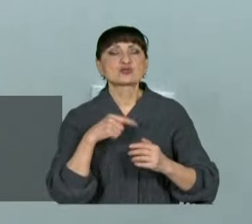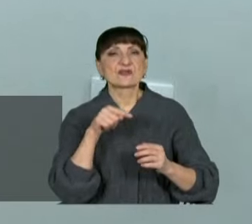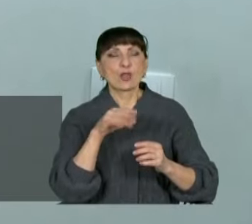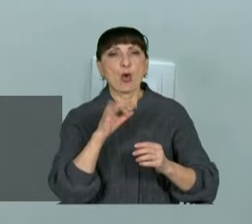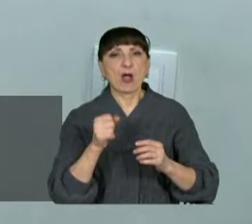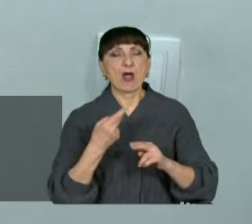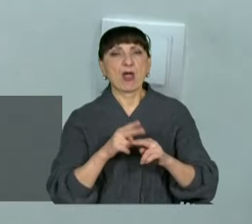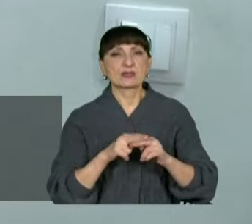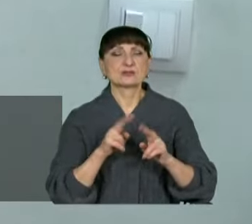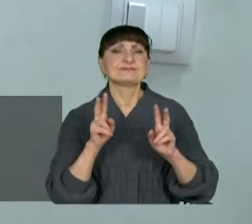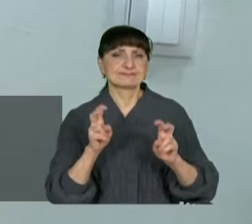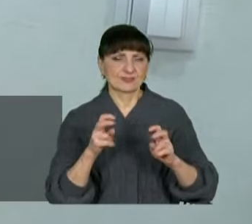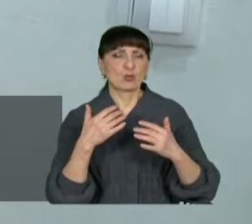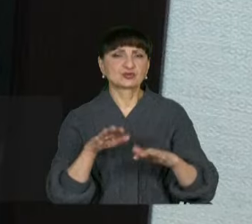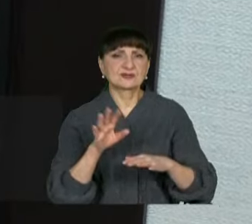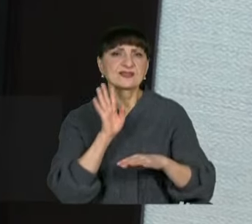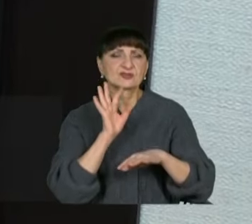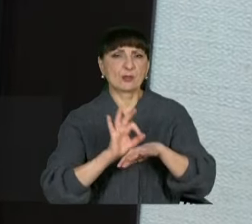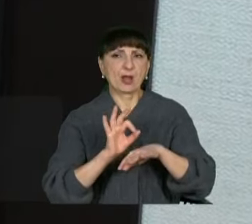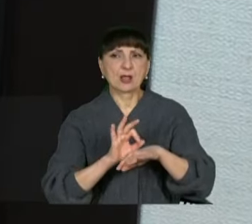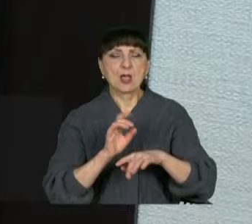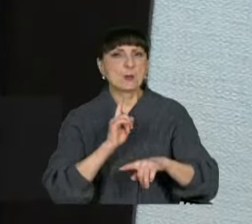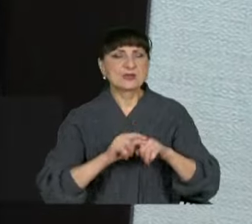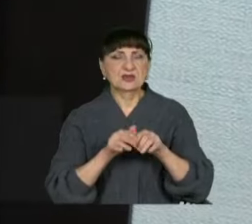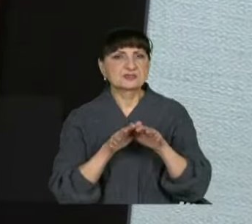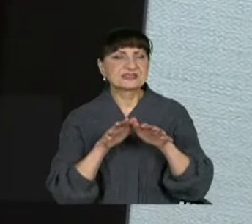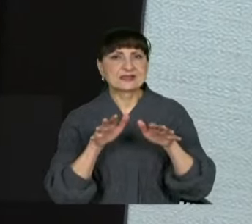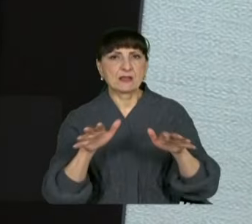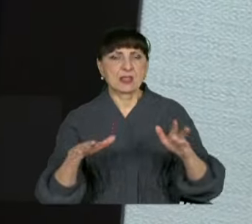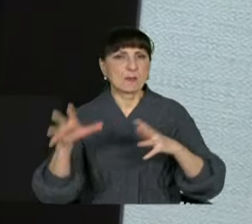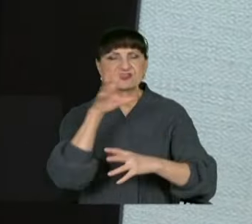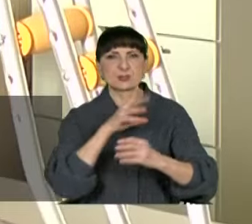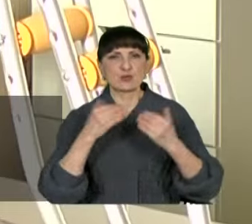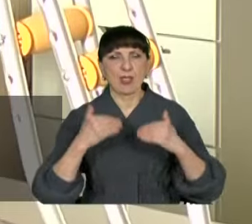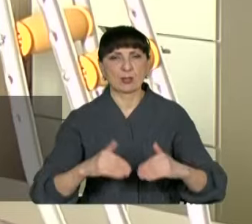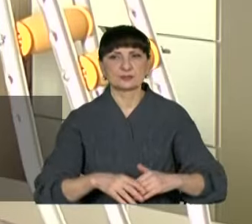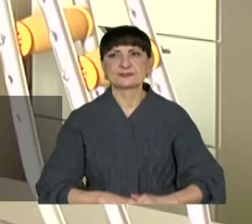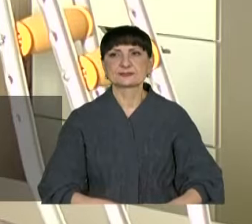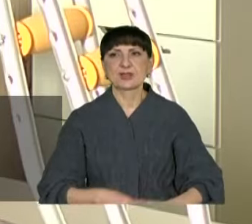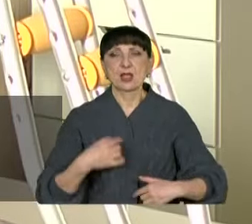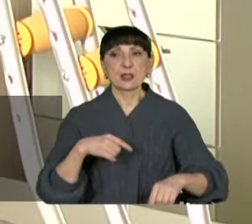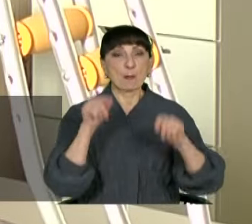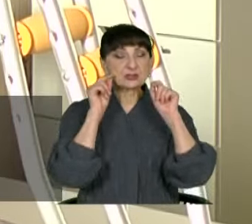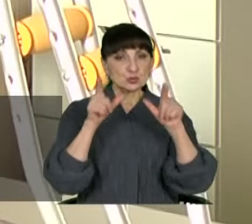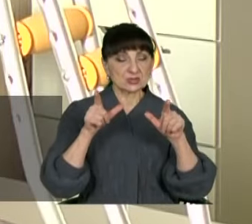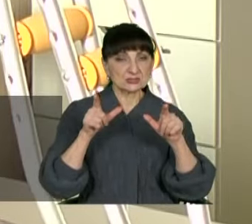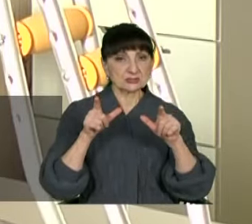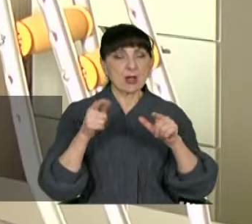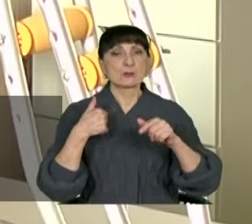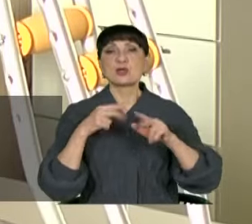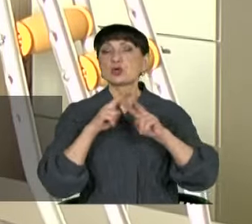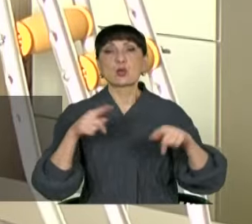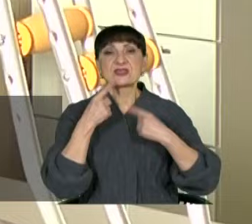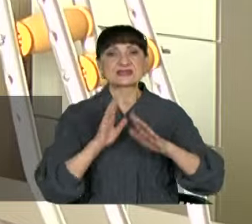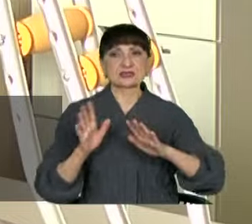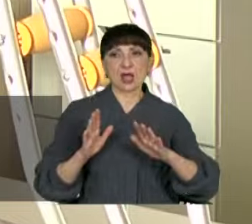этот диагноз в конечном итоге поставили Александре, стремительное распространение по всему телу. Я проснулась, мне никто не сказал, что